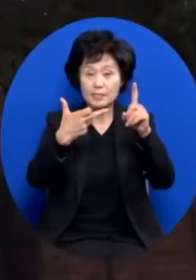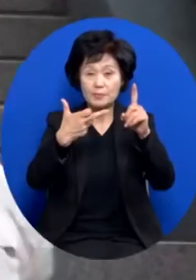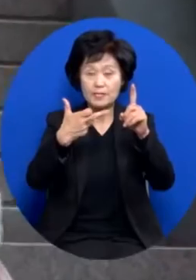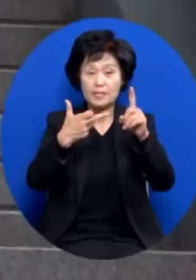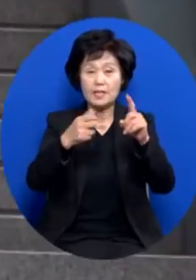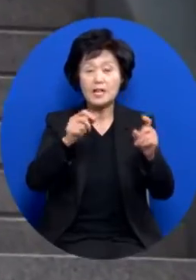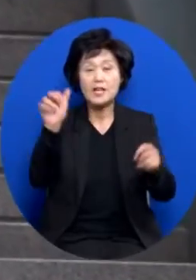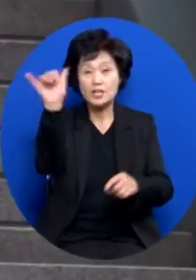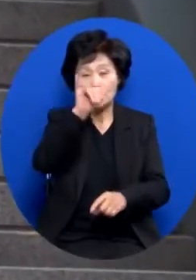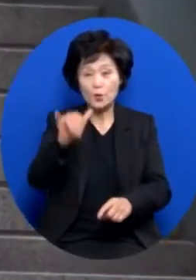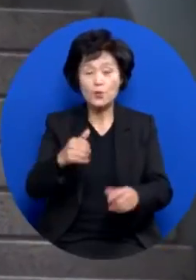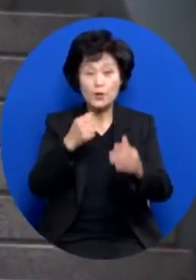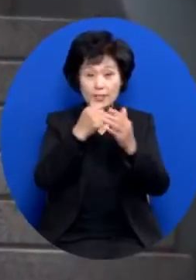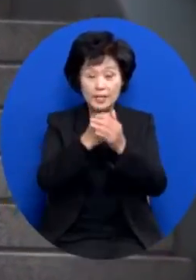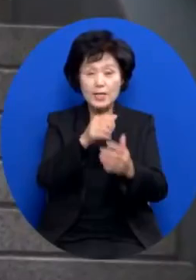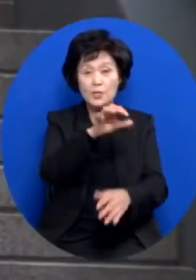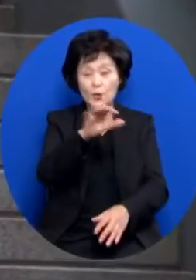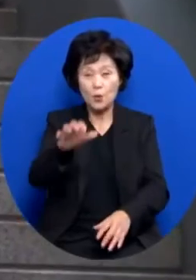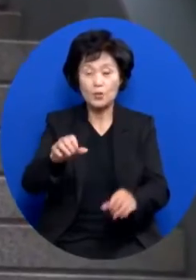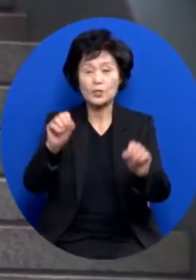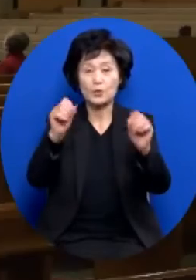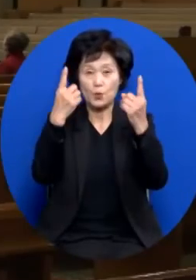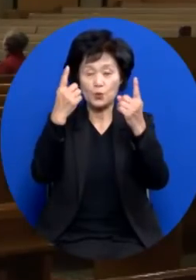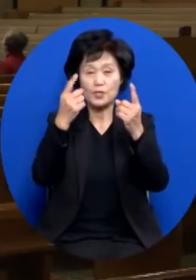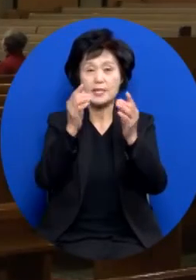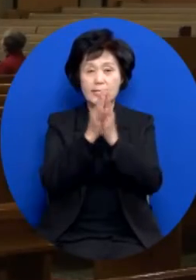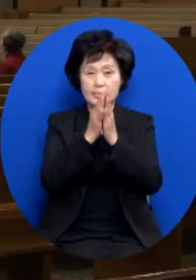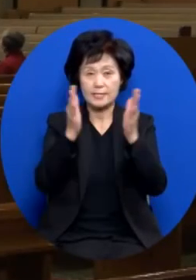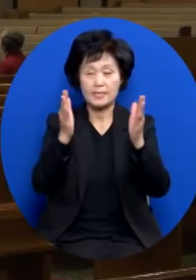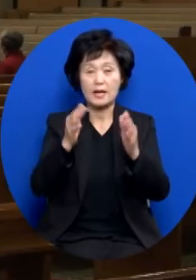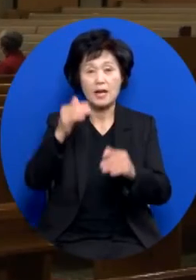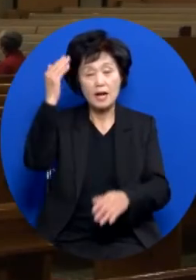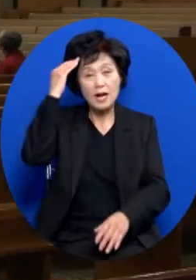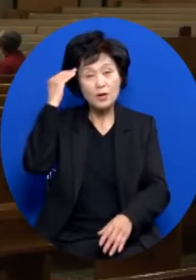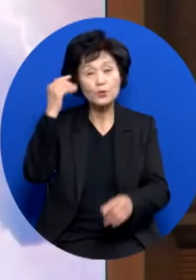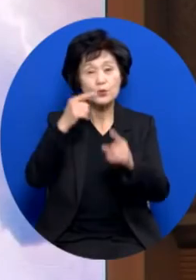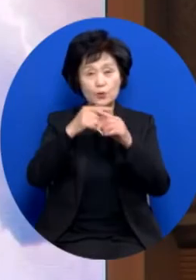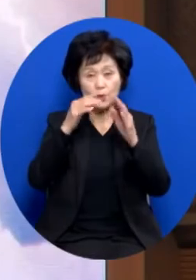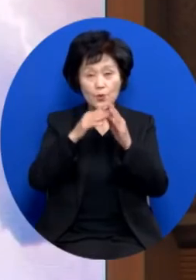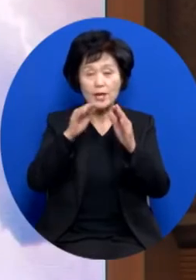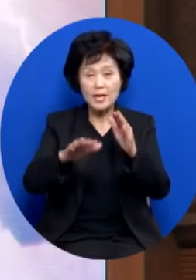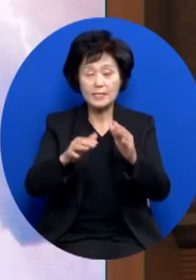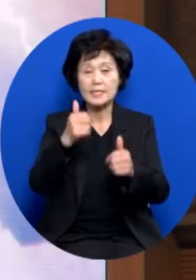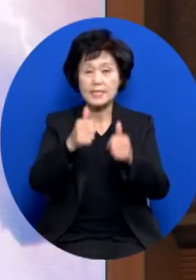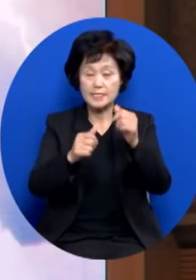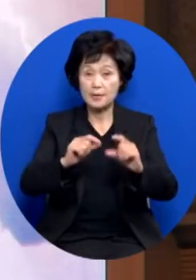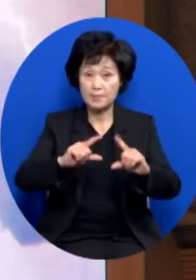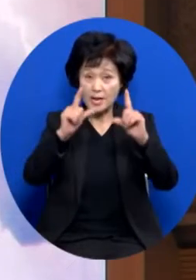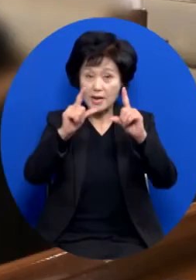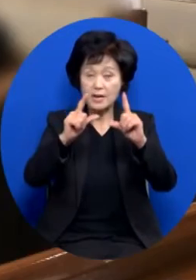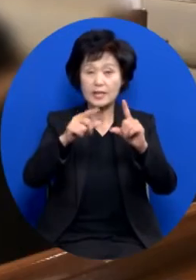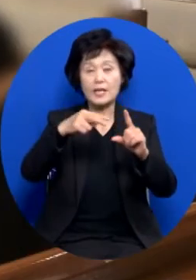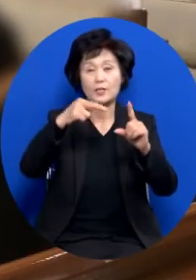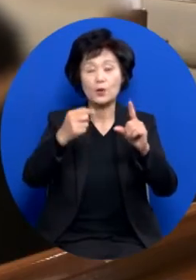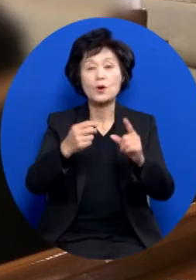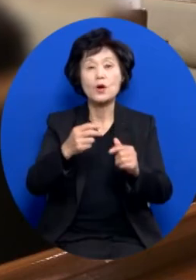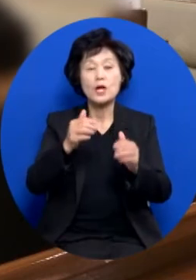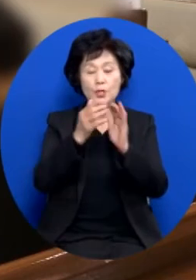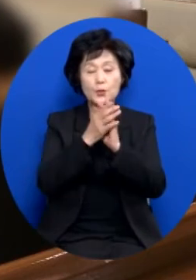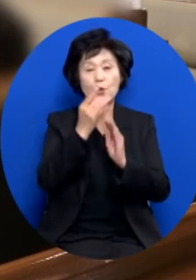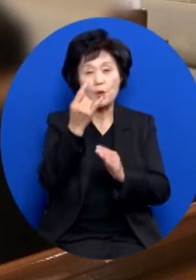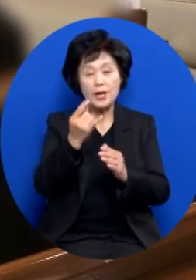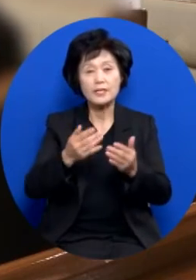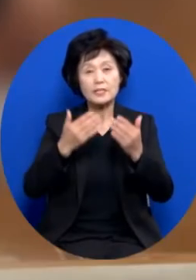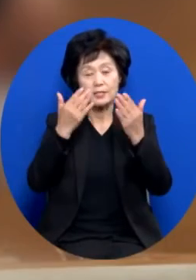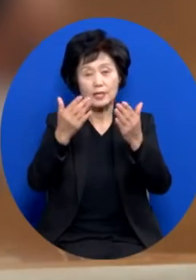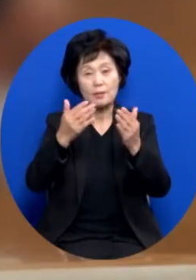지정된 시험장에서 일제히 실시됩니다. 한국교회에선 수능 당일에도 기도회를 열고 수험생들을